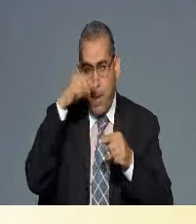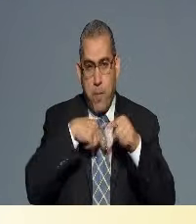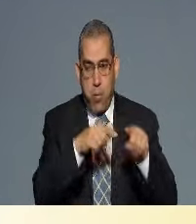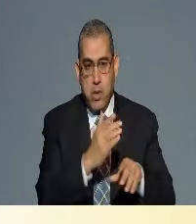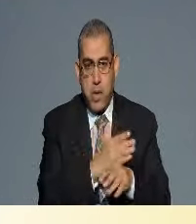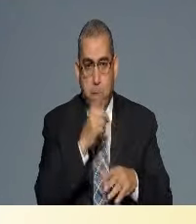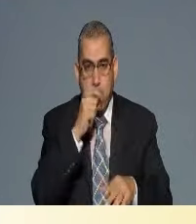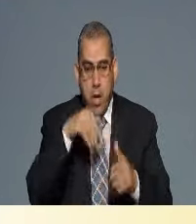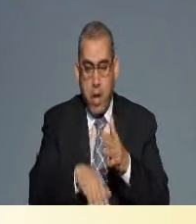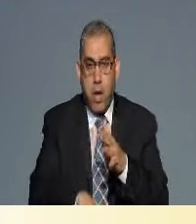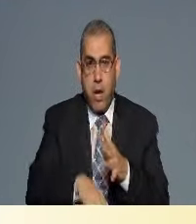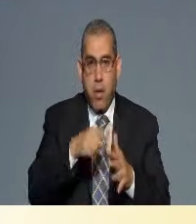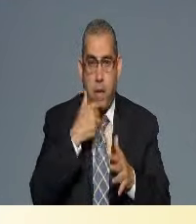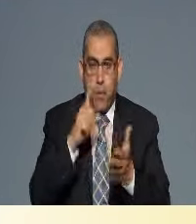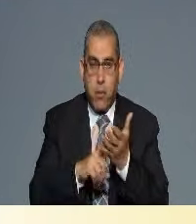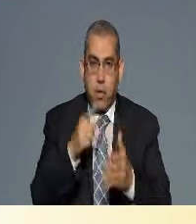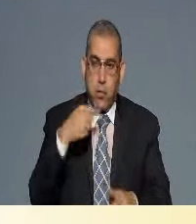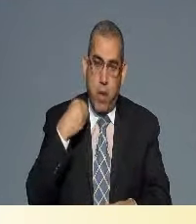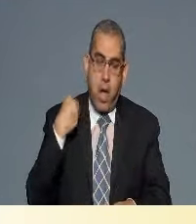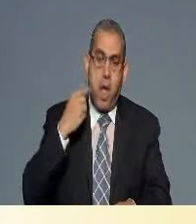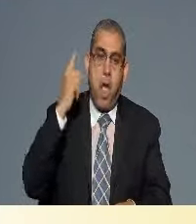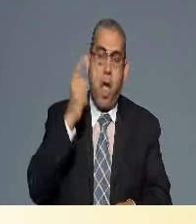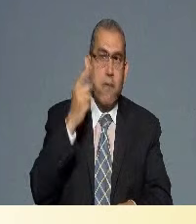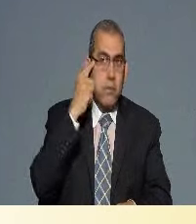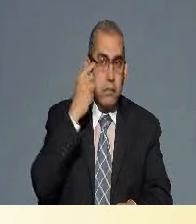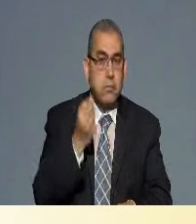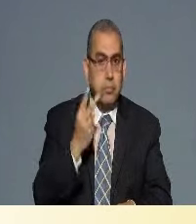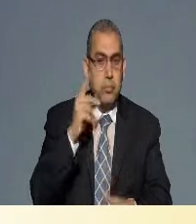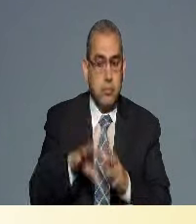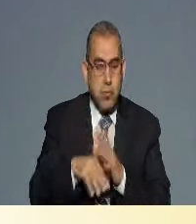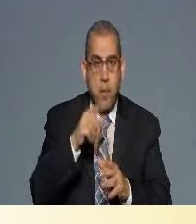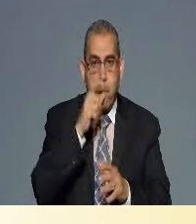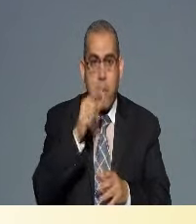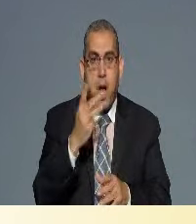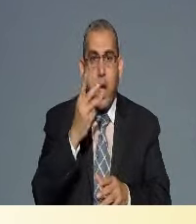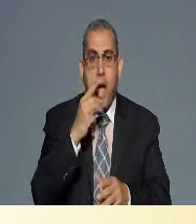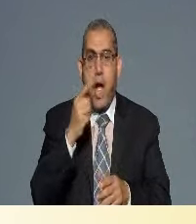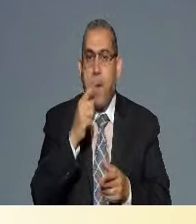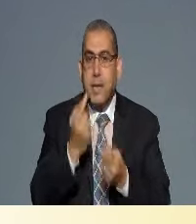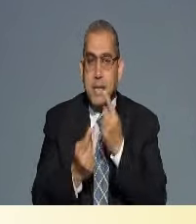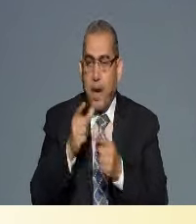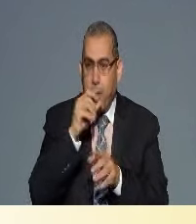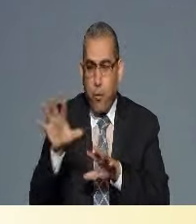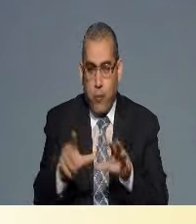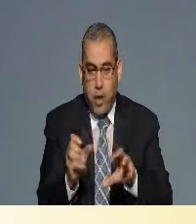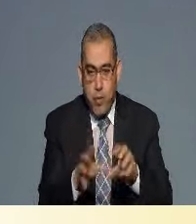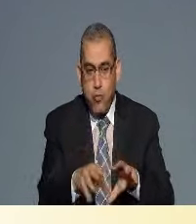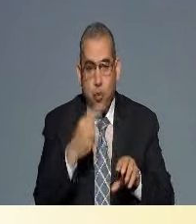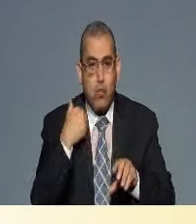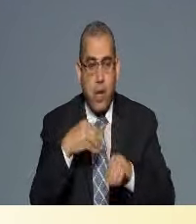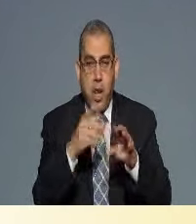المياه الجوفية، وسيادتك وجهت بفكرة معالجة مياه الصرف الزراعي واستخدامها بدلا من